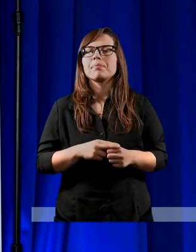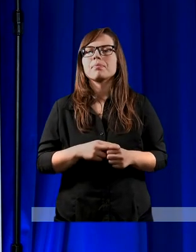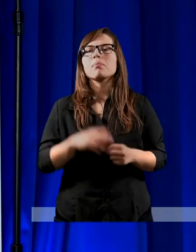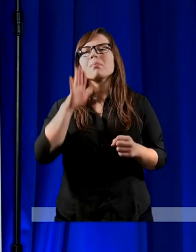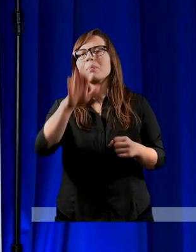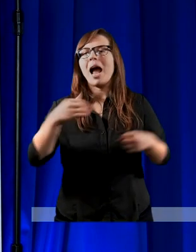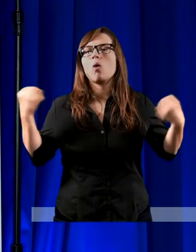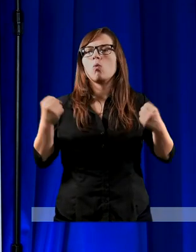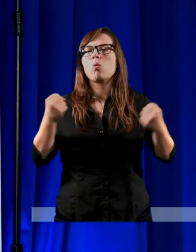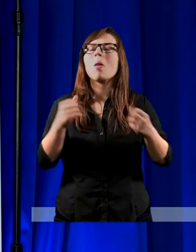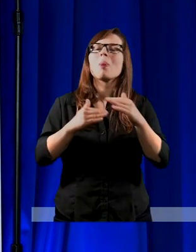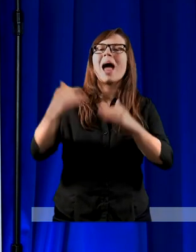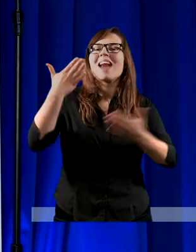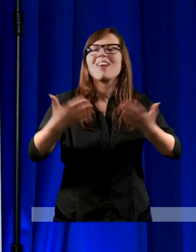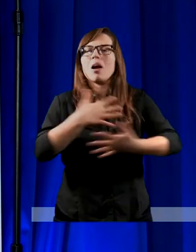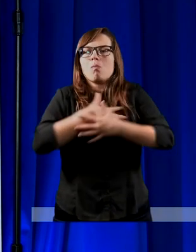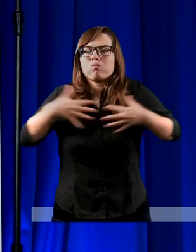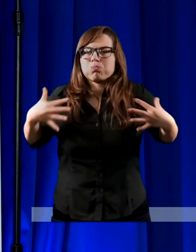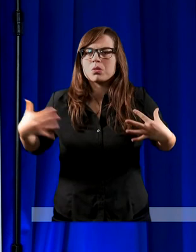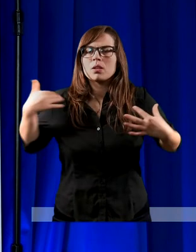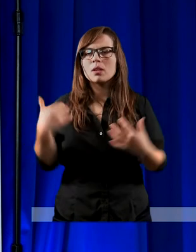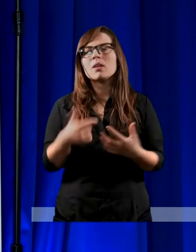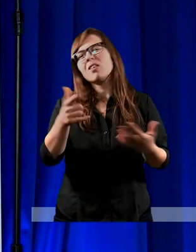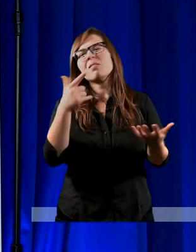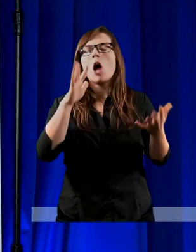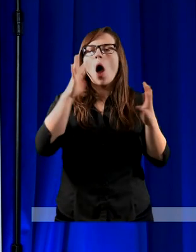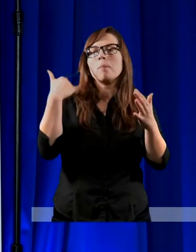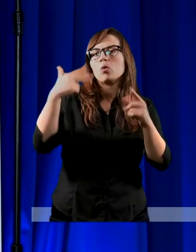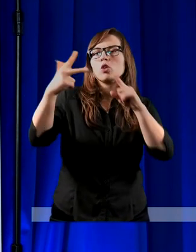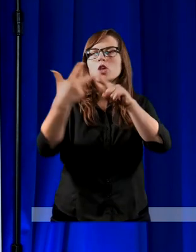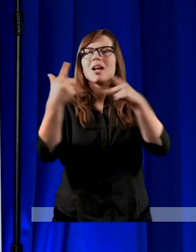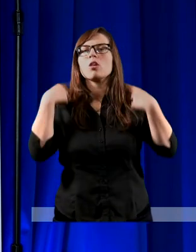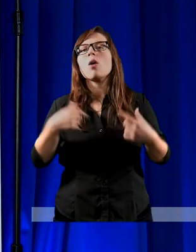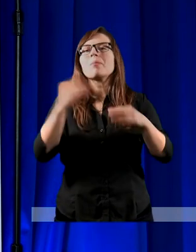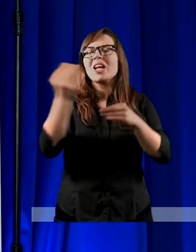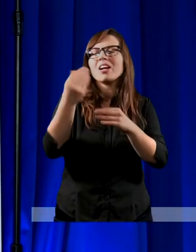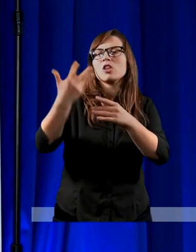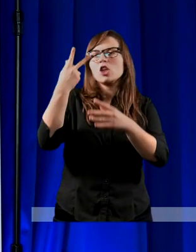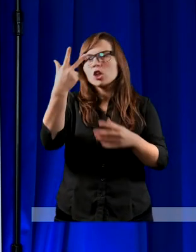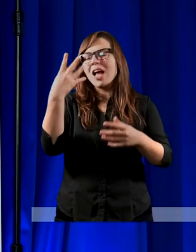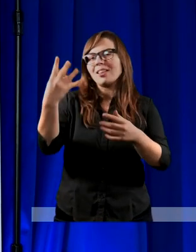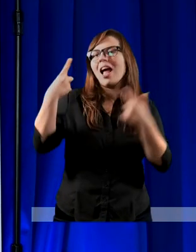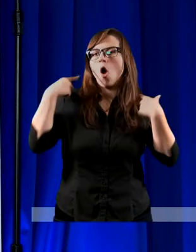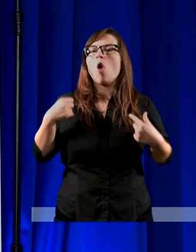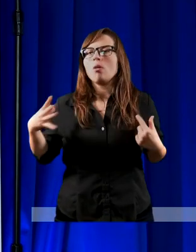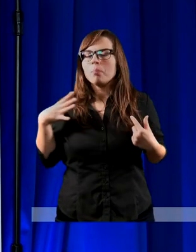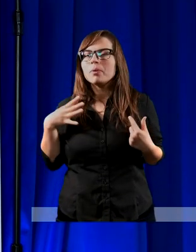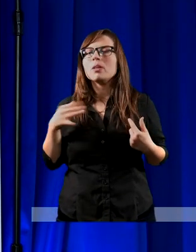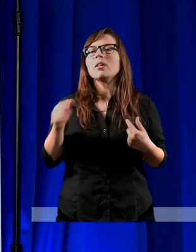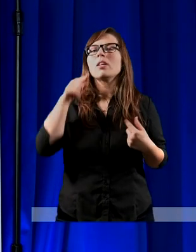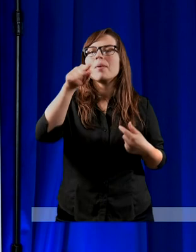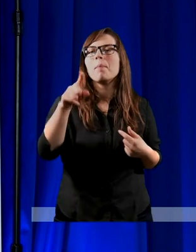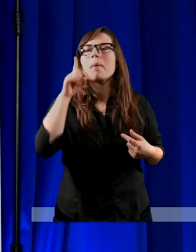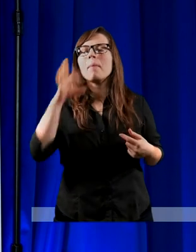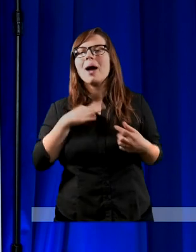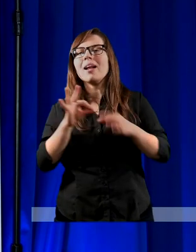sporą nadwagą. I w momencie, kiedy pan był mniej więcej trzecią osobą, zostało mi jeszcze około 3-4 osób. I w momencie, kiedy